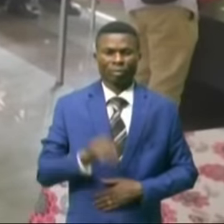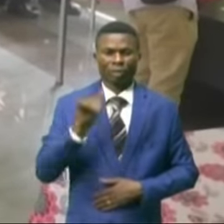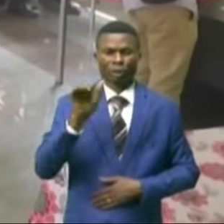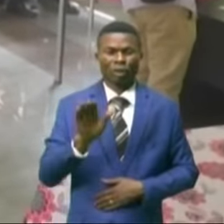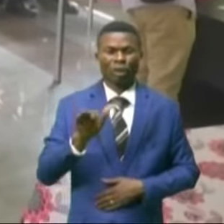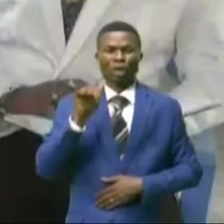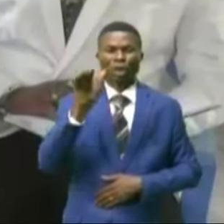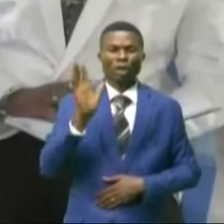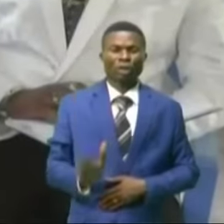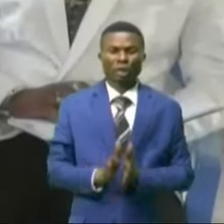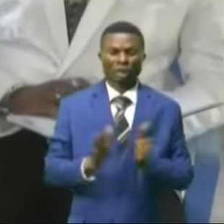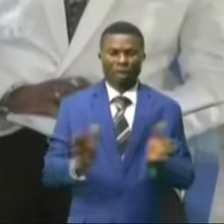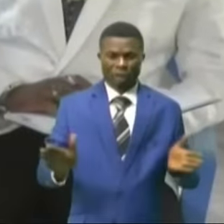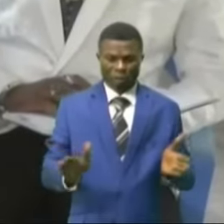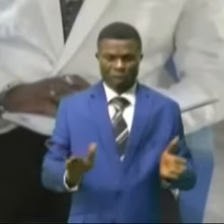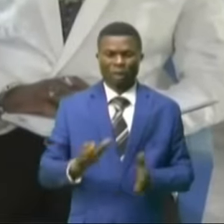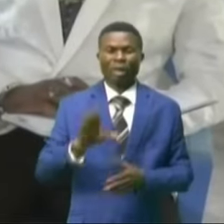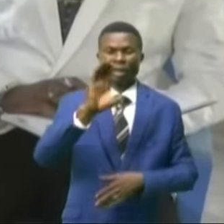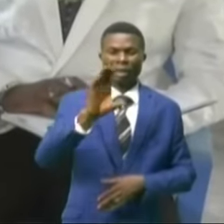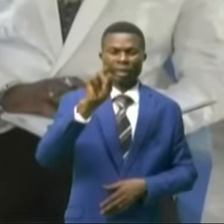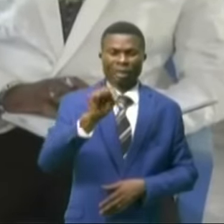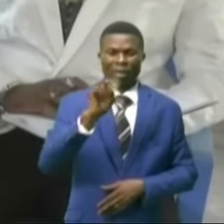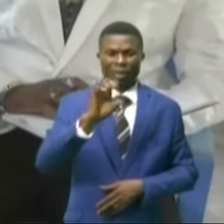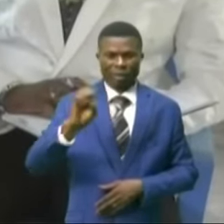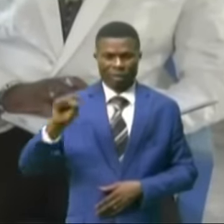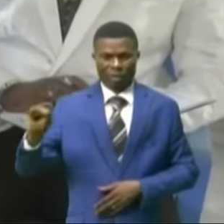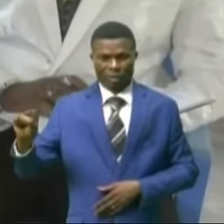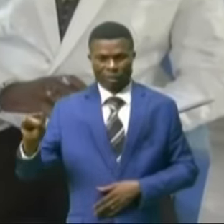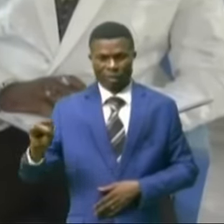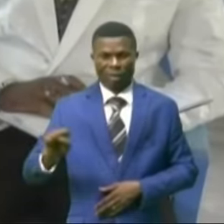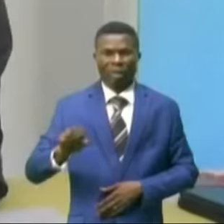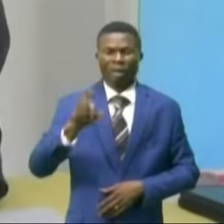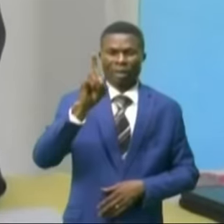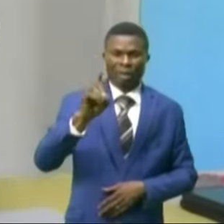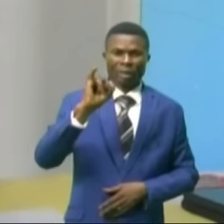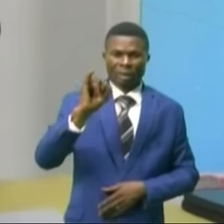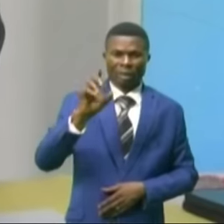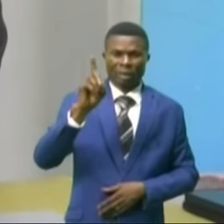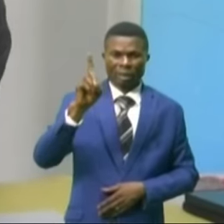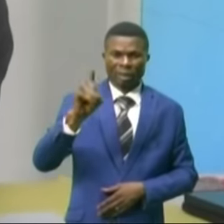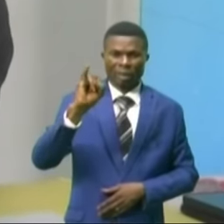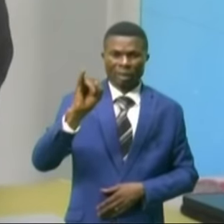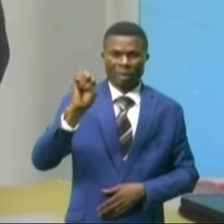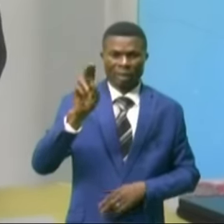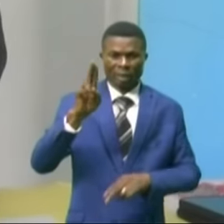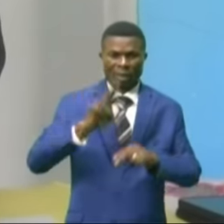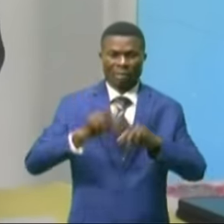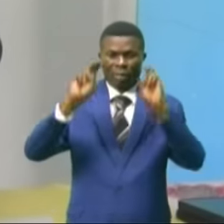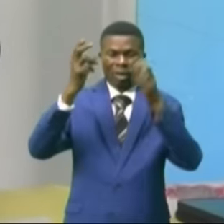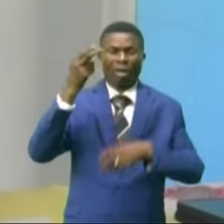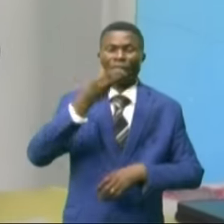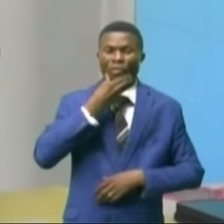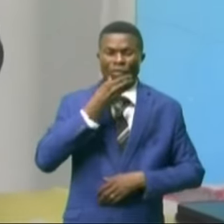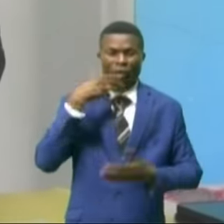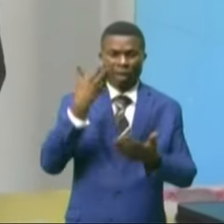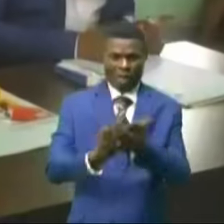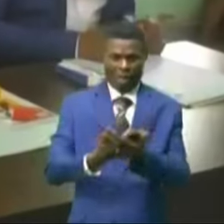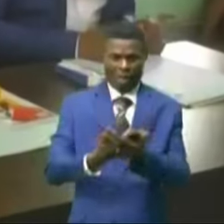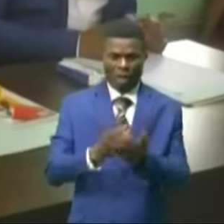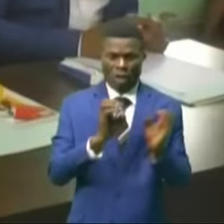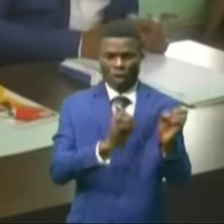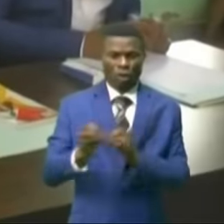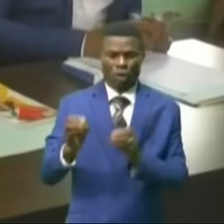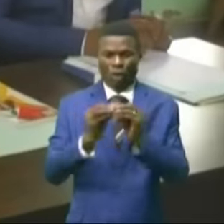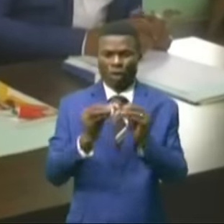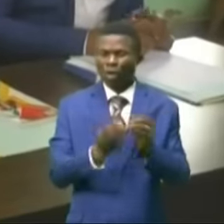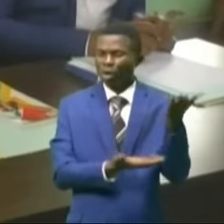Caisse nationale de sécurité sociale CNSS, Didier Kipopa Omeonga séjourne en Mbujimayi. Aussitôt arrivé, il a tenu une